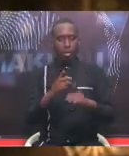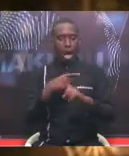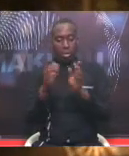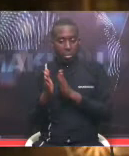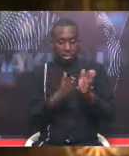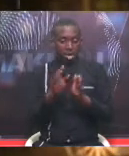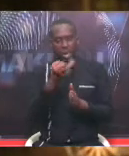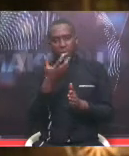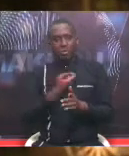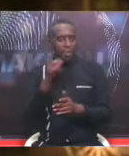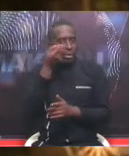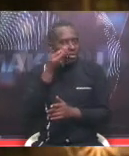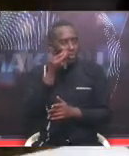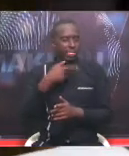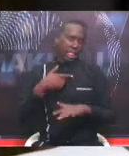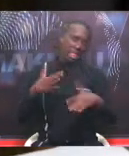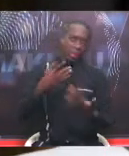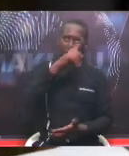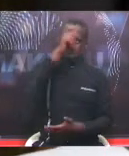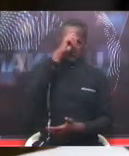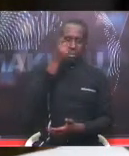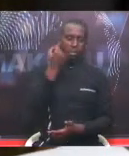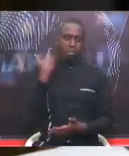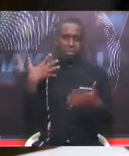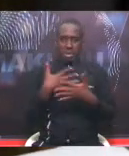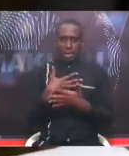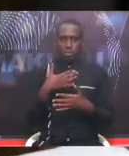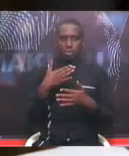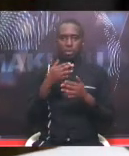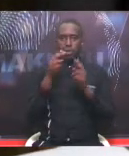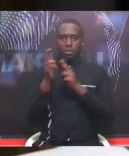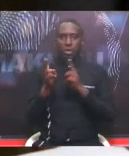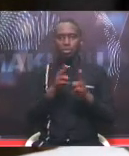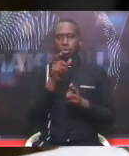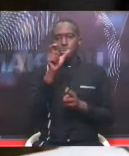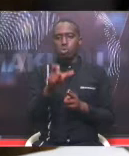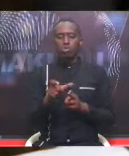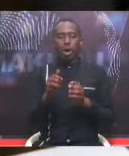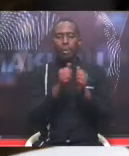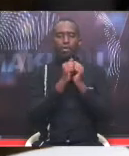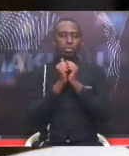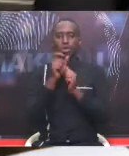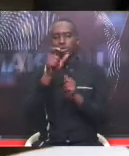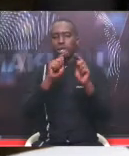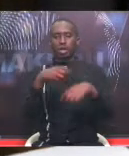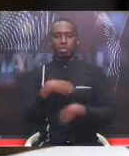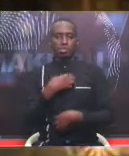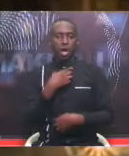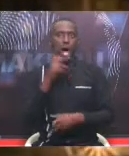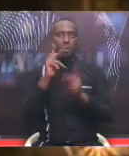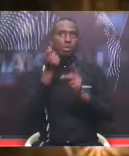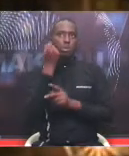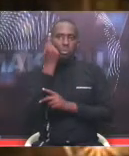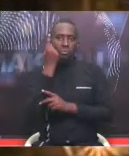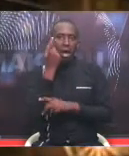hari n'ababa bafite amatsiko cyangwa se bakibaza bakumva ko binateye ubwoba ubundi umuntu amara igihe kingana iki n'uwasuye hari ababa bumva